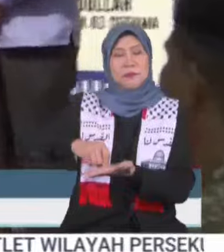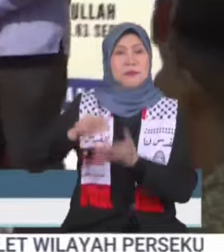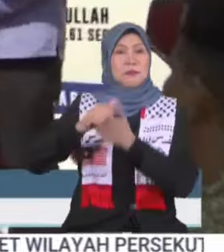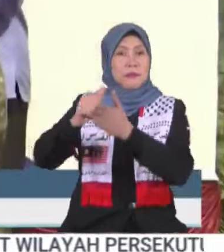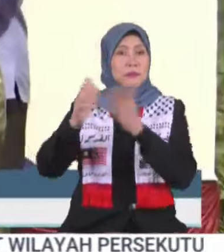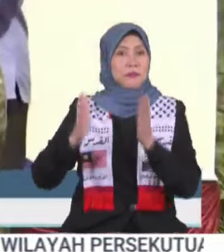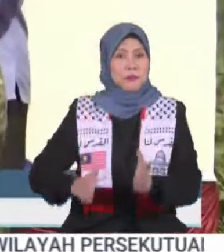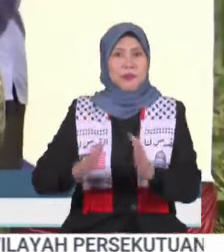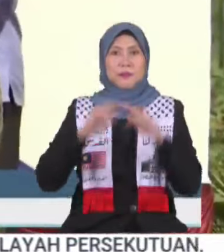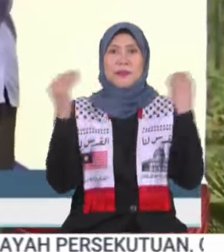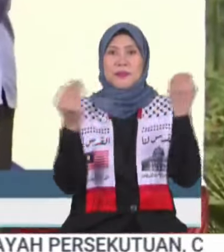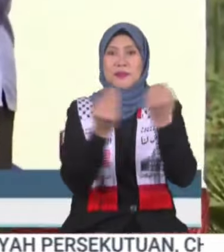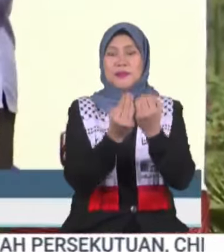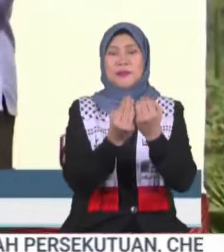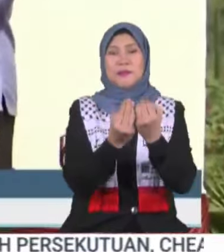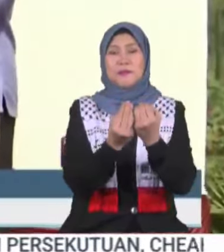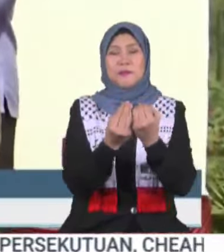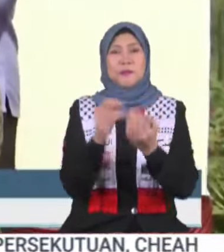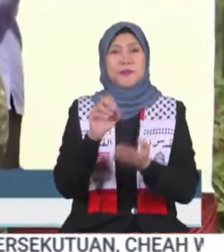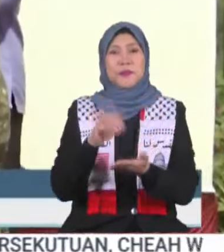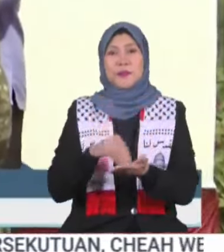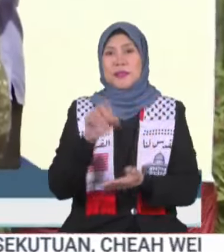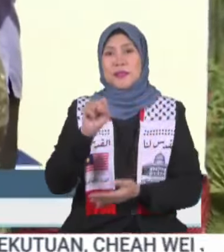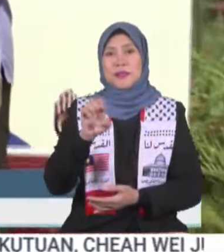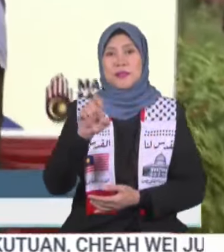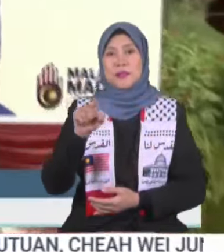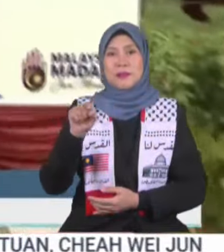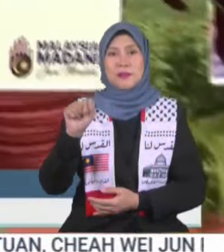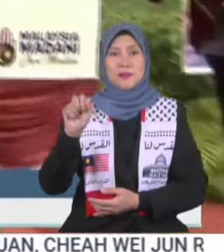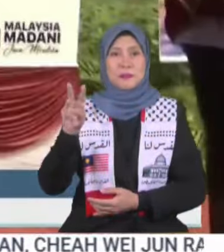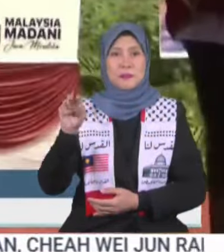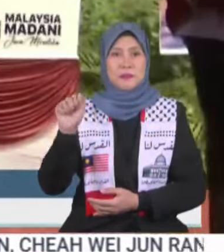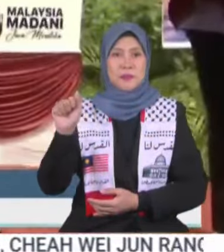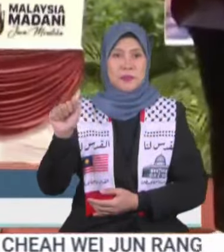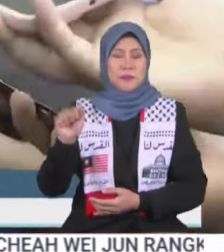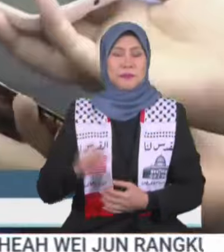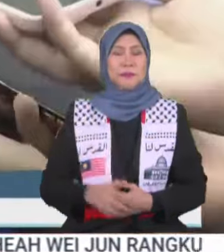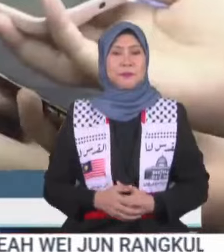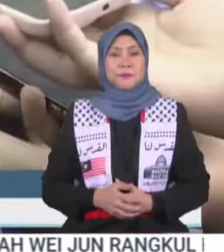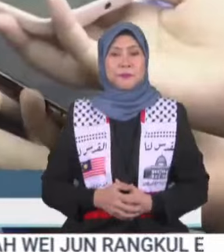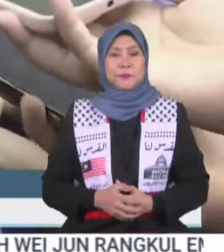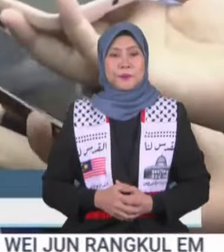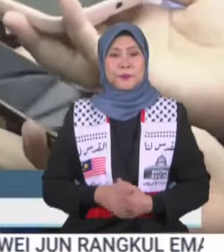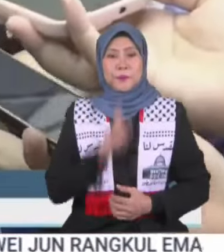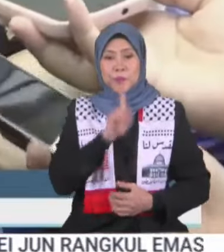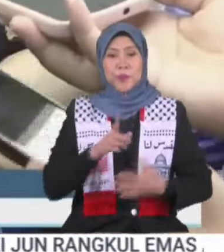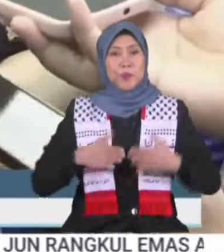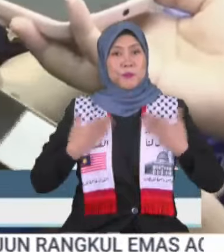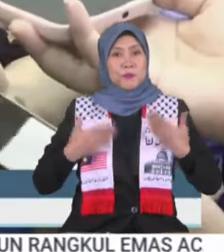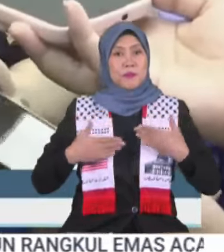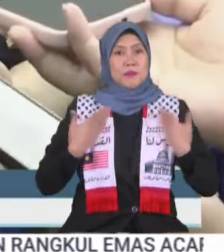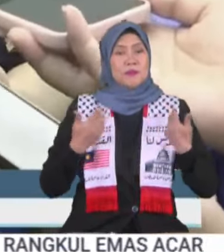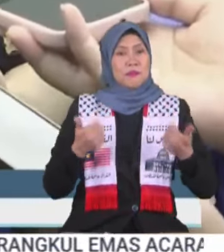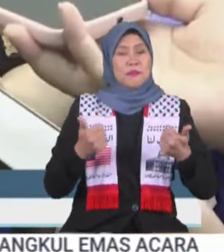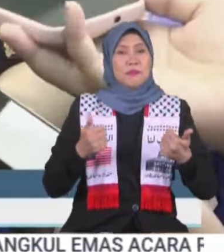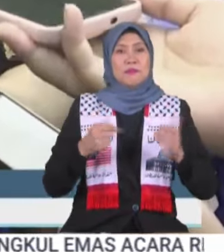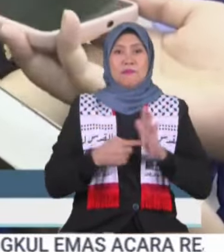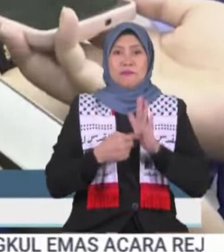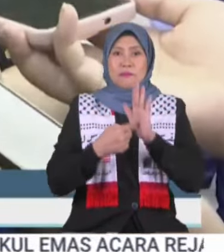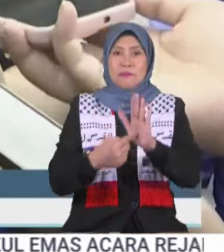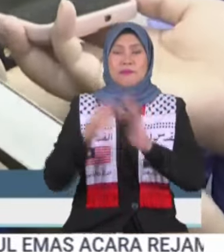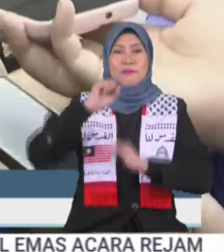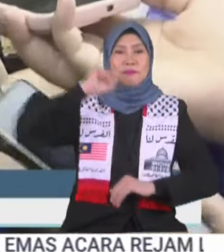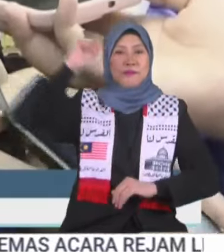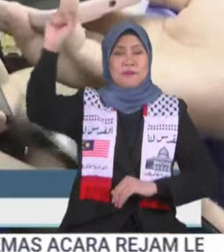pembangunan masyarakat Dun n61 segama dat mmid kami sangat berbangga kerana ini adalahonim